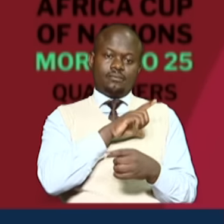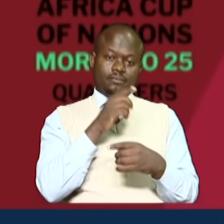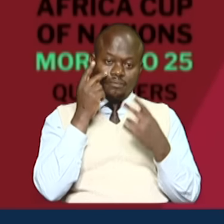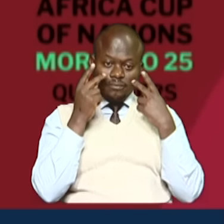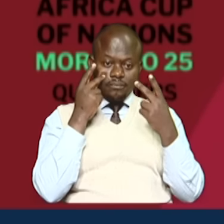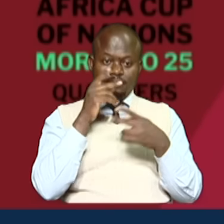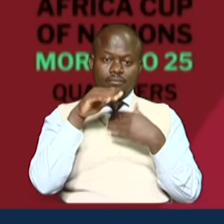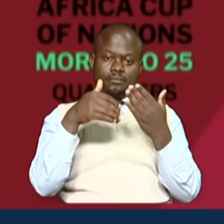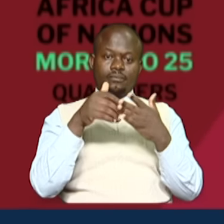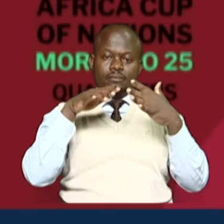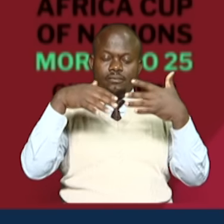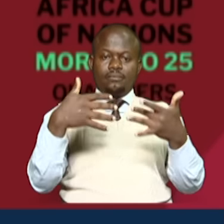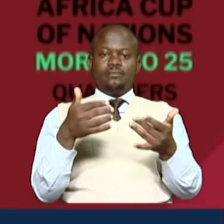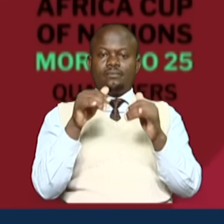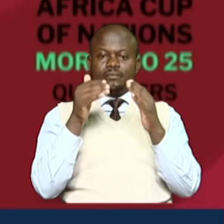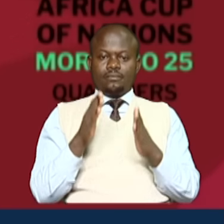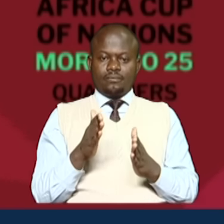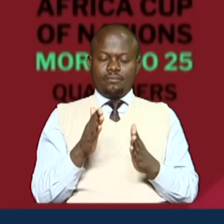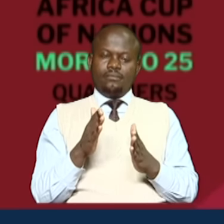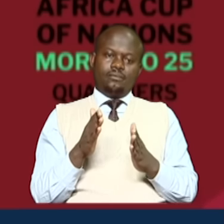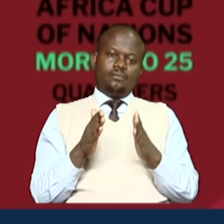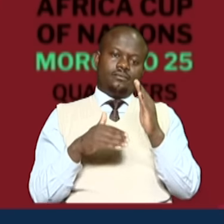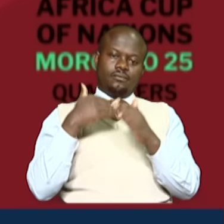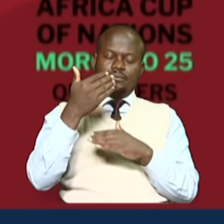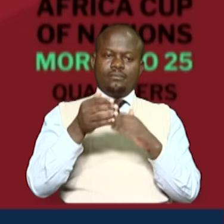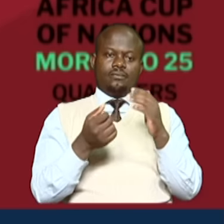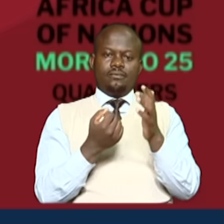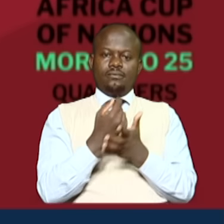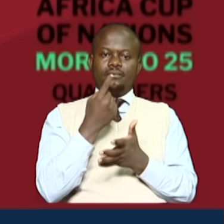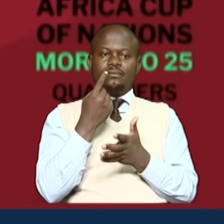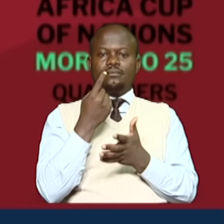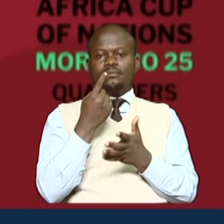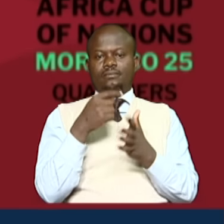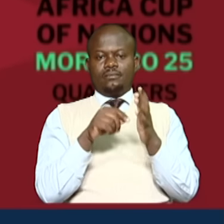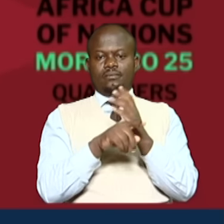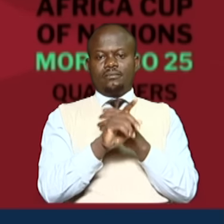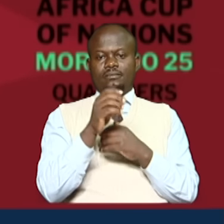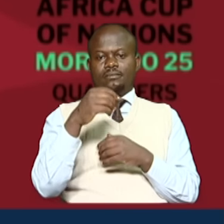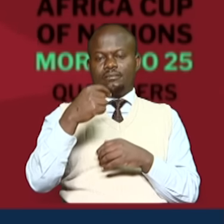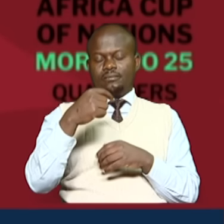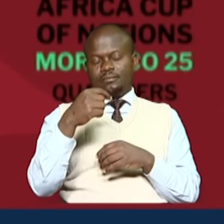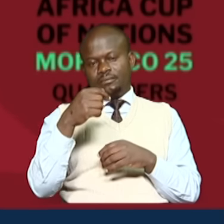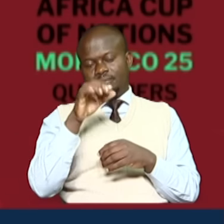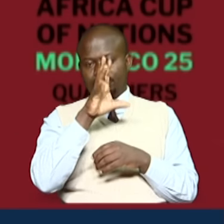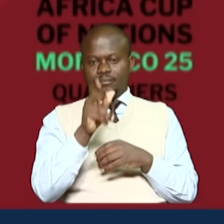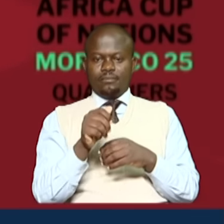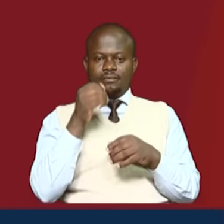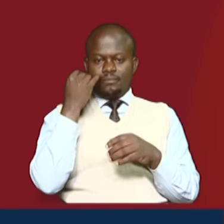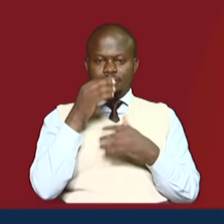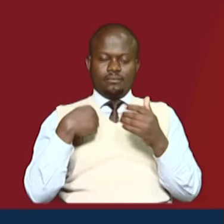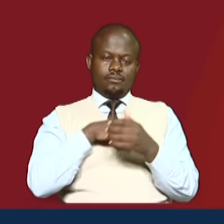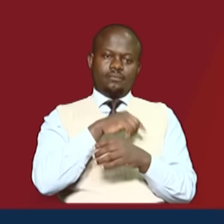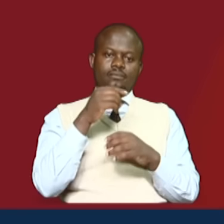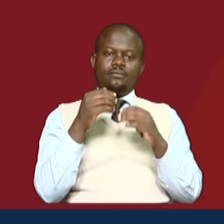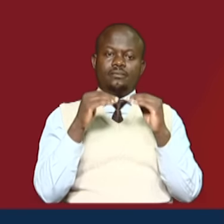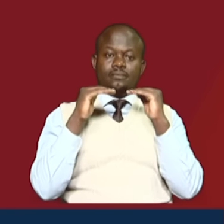bareba rero uko iyi mikino yabahuje, yahita bituma rero Benin yikarifiye mu gikombe cya Afrika niramuka byibuze